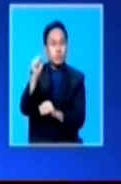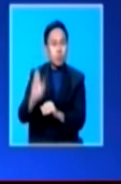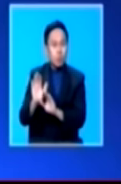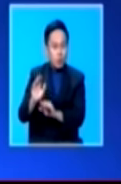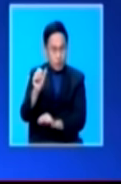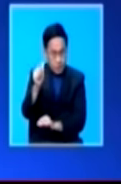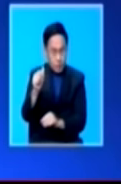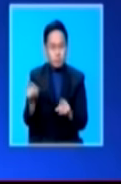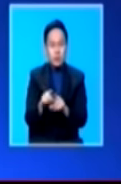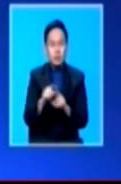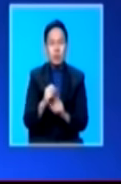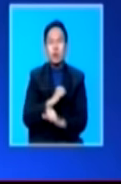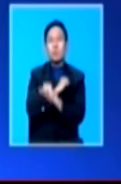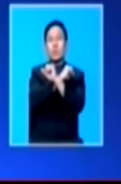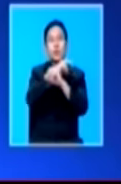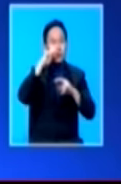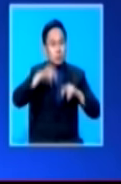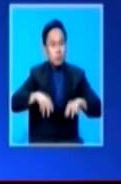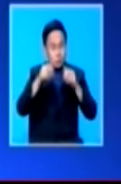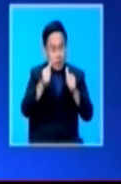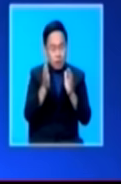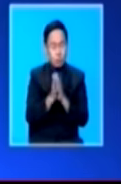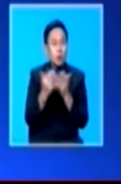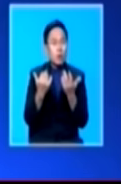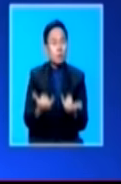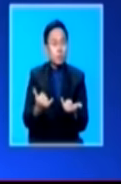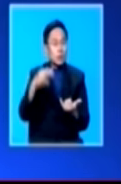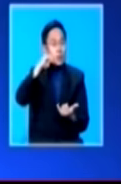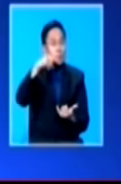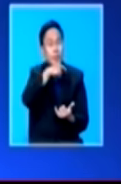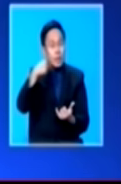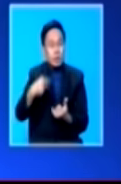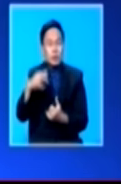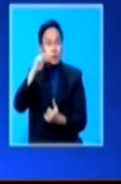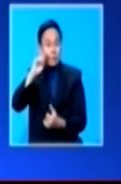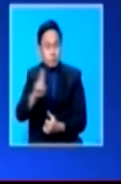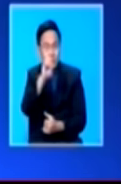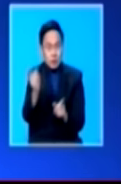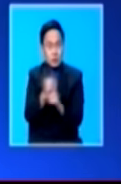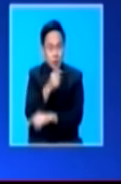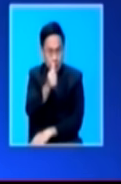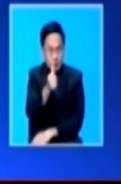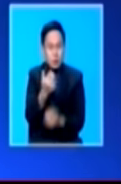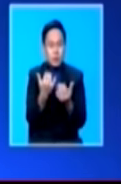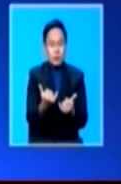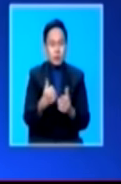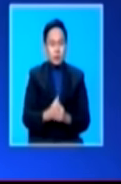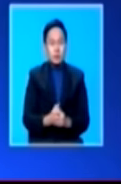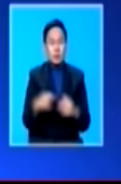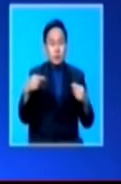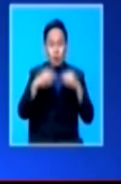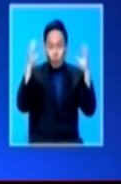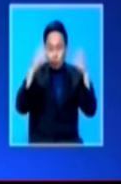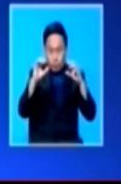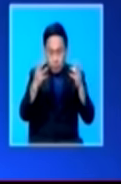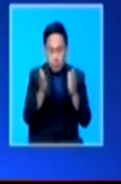วังนะครับจะได้ป้องกันเรื่องน้ำท่วมไปด้วยแล้วเก็บน้ำไม่ใช้เป็นแก้มลิงในห่วงฤดูแล้งนะครับนี่ฝนยังไม่มาน้ำครึ่งนึงแล้วฮะ